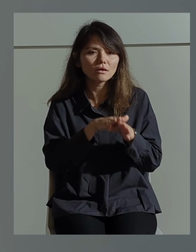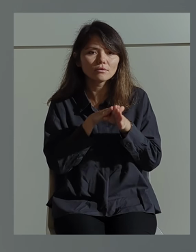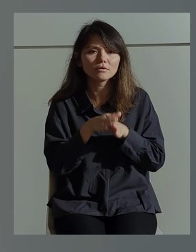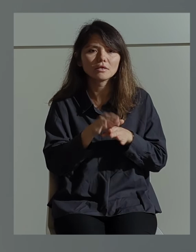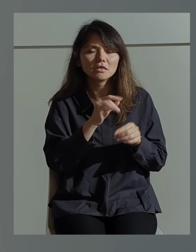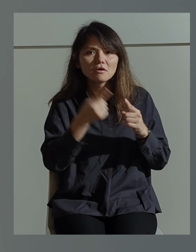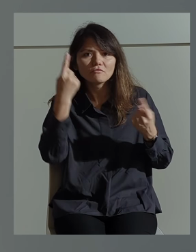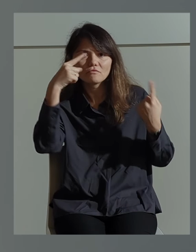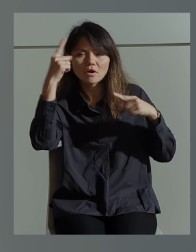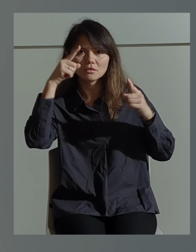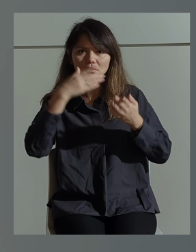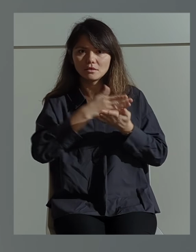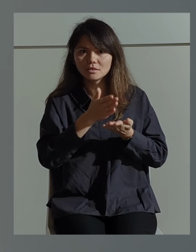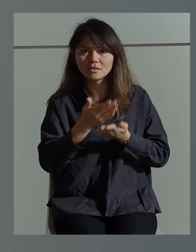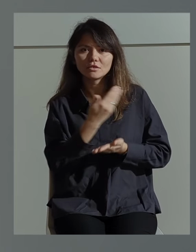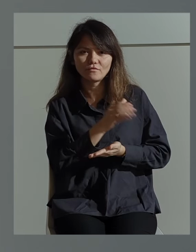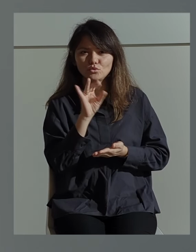фантасмагория